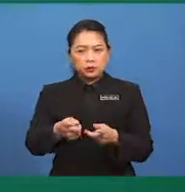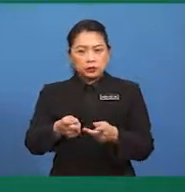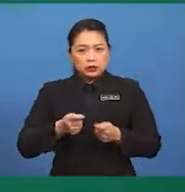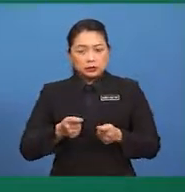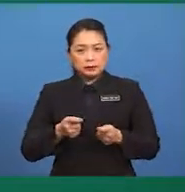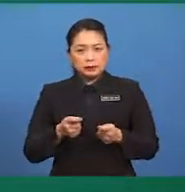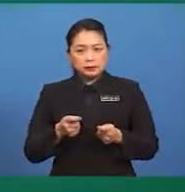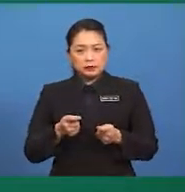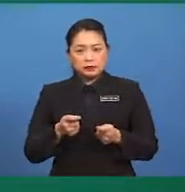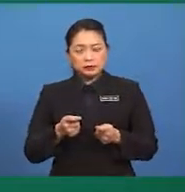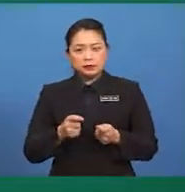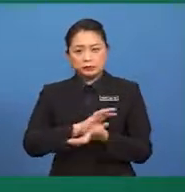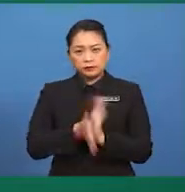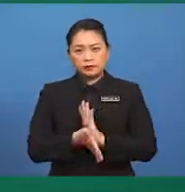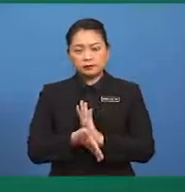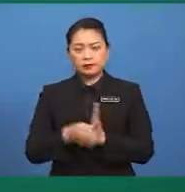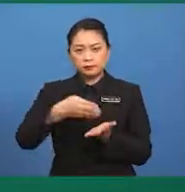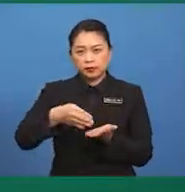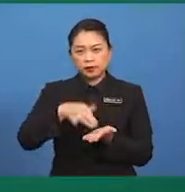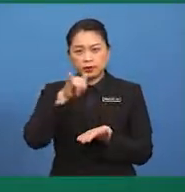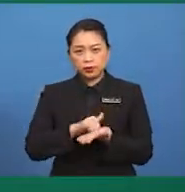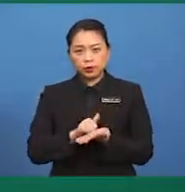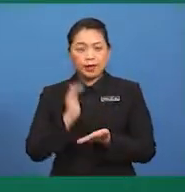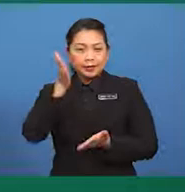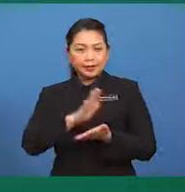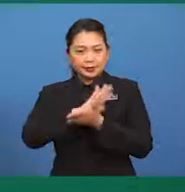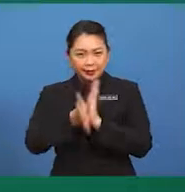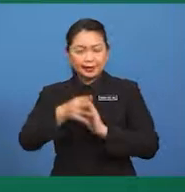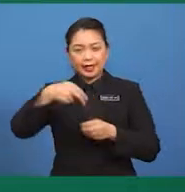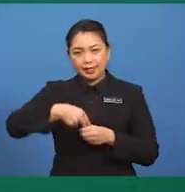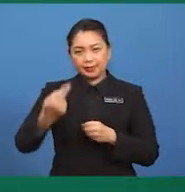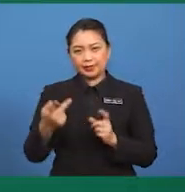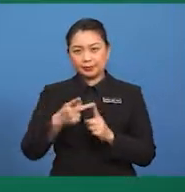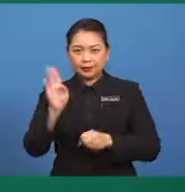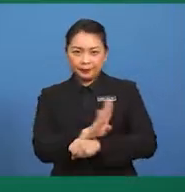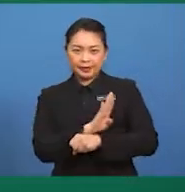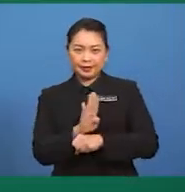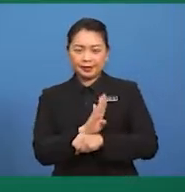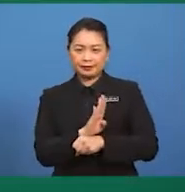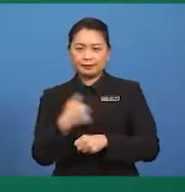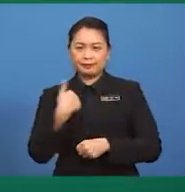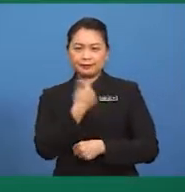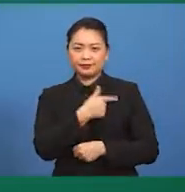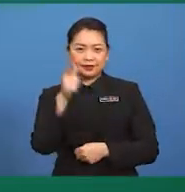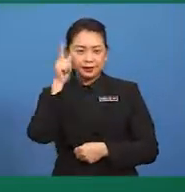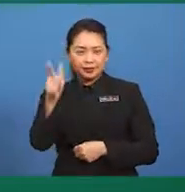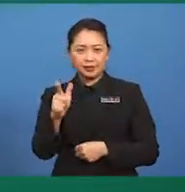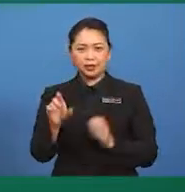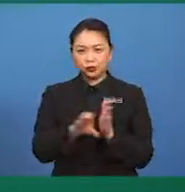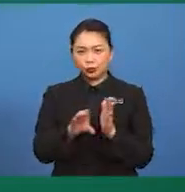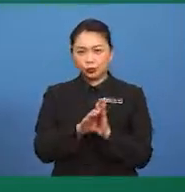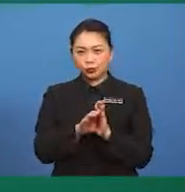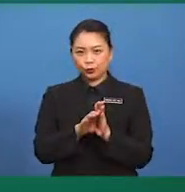penghutang berkenaan, jadi belanja itu akan menjadi hasil kepada perniagaan. Kita lihat contoh bagi